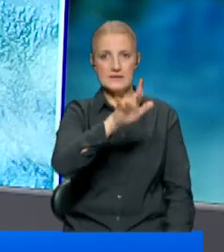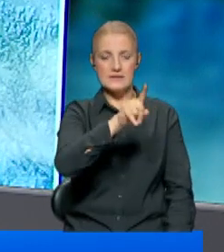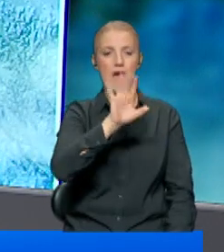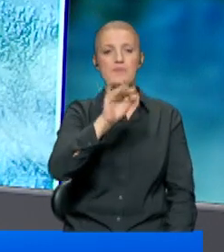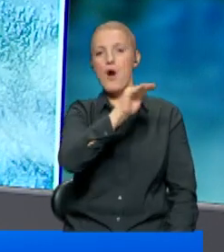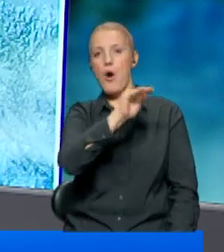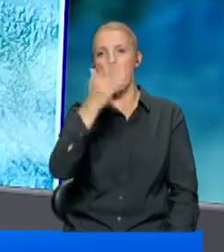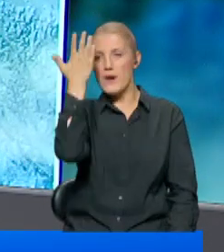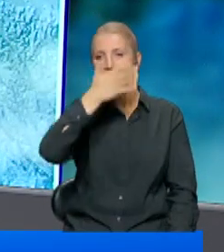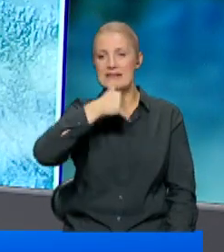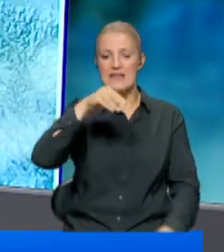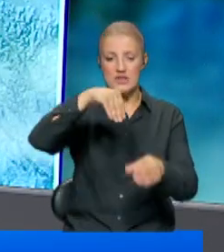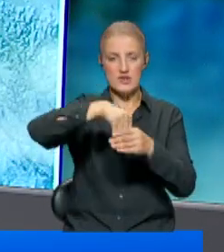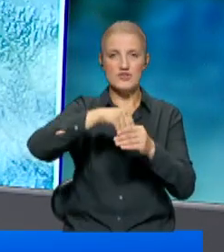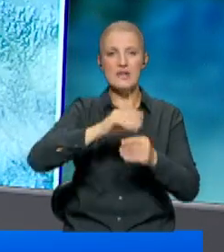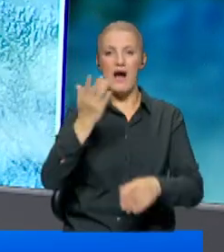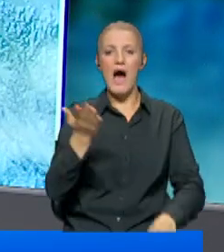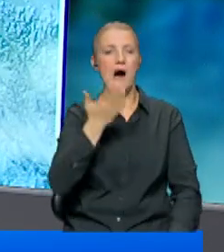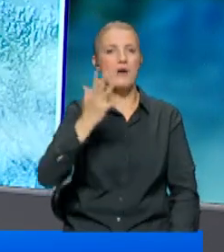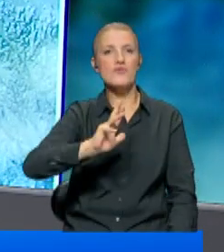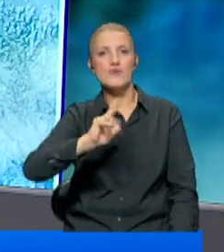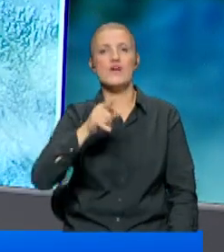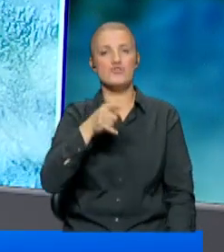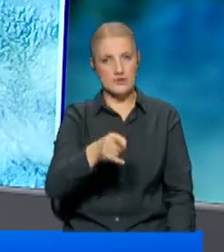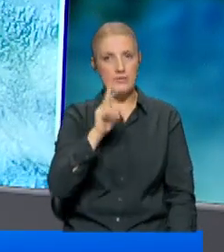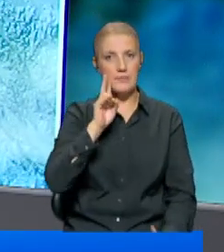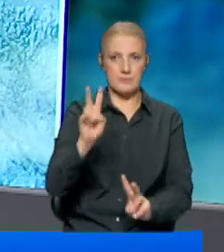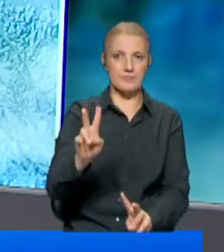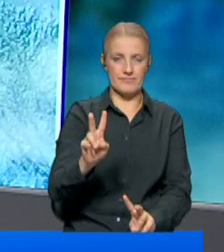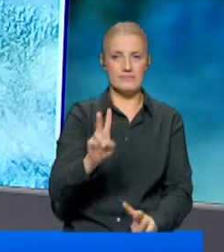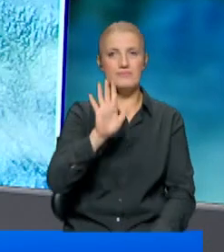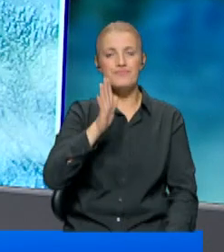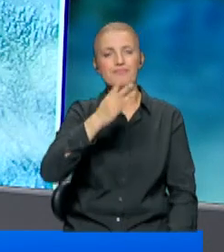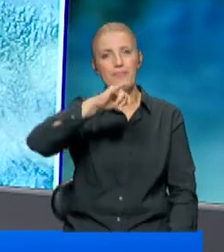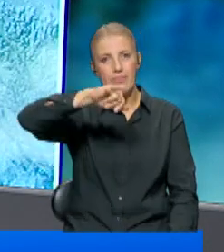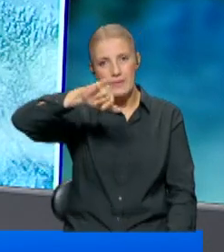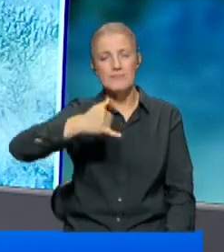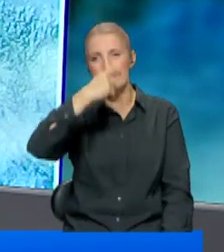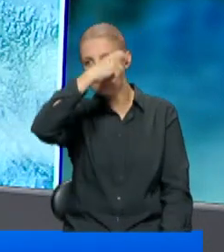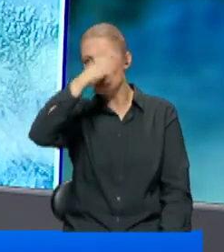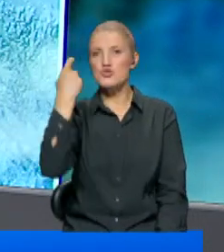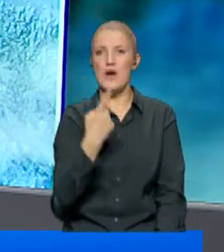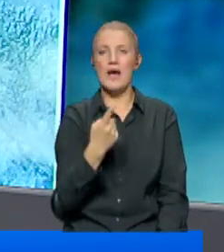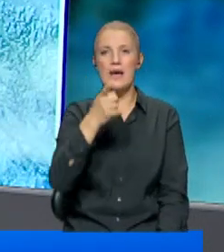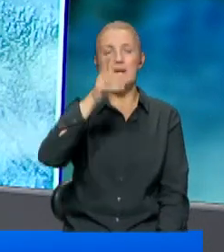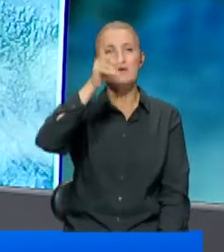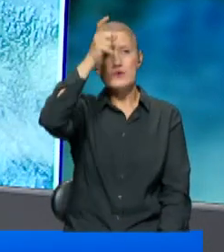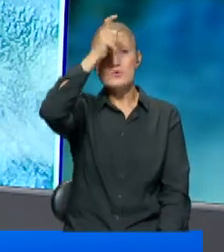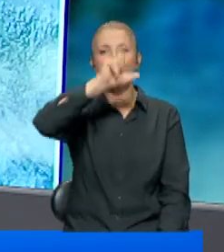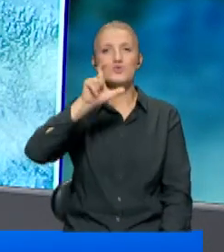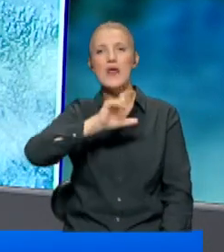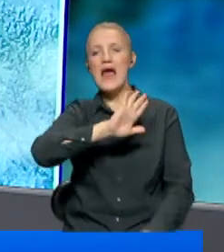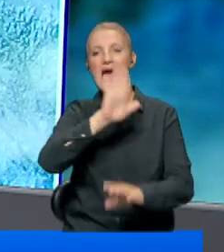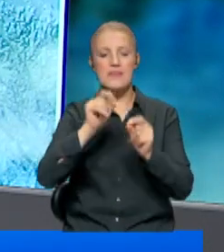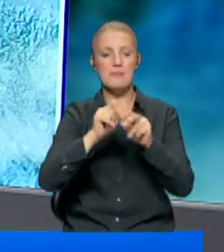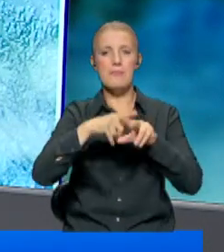hem de orta Karadeniz'in iç kesimlerinde hafif geçiş şeklinde kendini göstereceği benziyor Bir de aşırı sıcağa dair uyarıları Tabii ki Yurdun en batısı